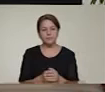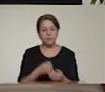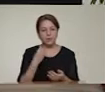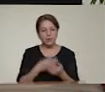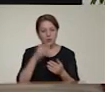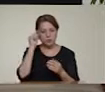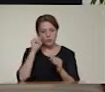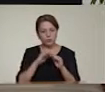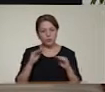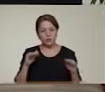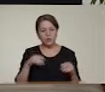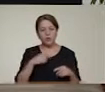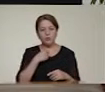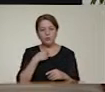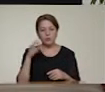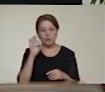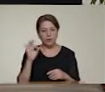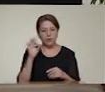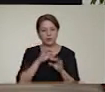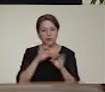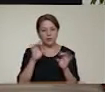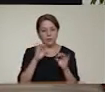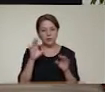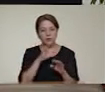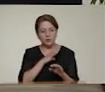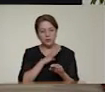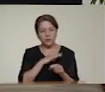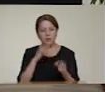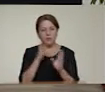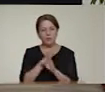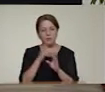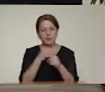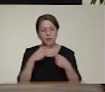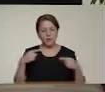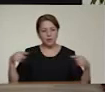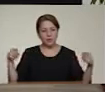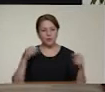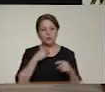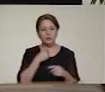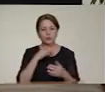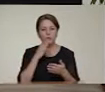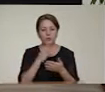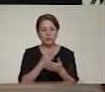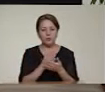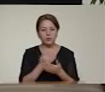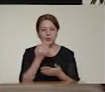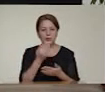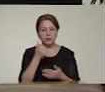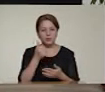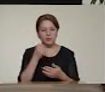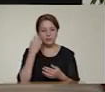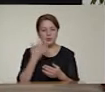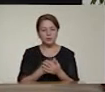Aziz o'quvchilar, tovushlar haqida gaplar ekanmiz, tabiatda turli tuman tovushlar borligini siz yaxshi